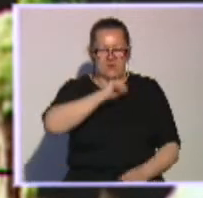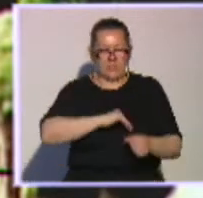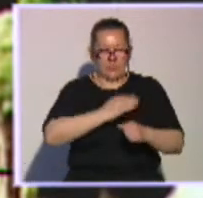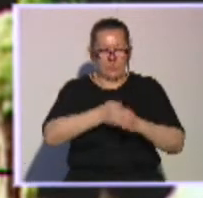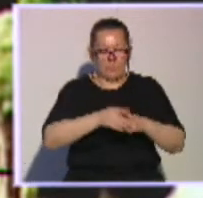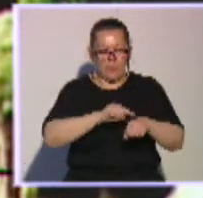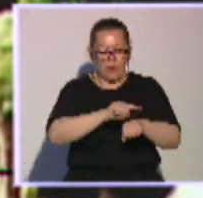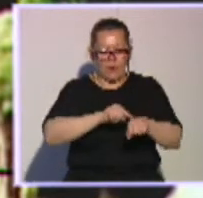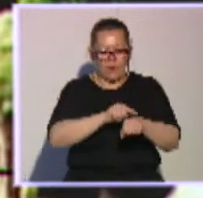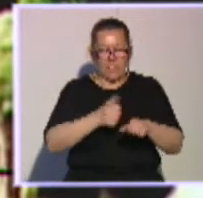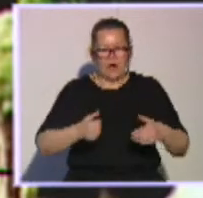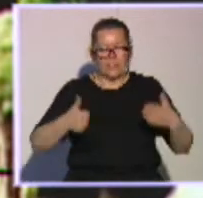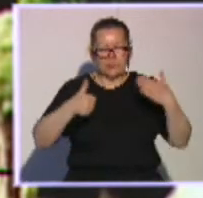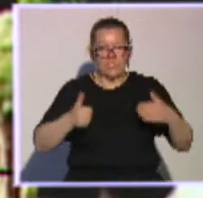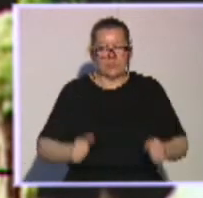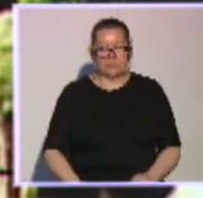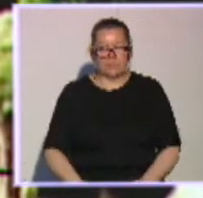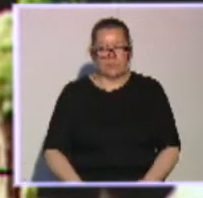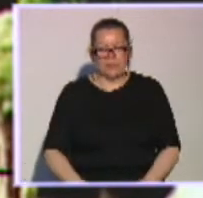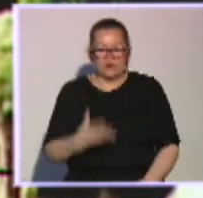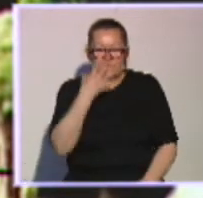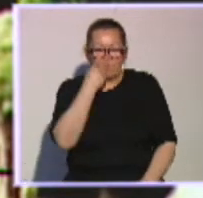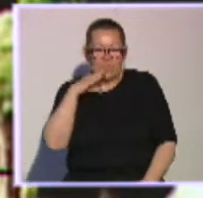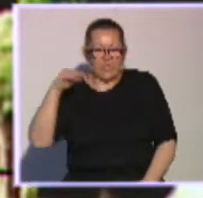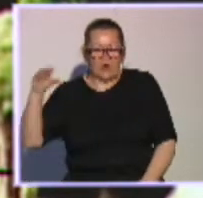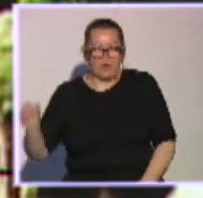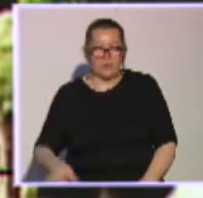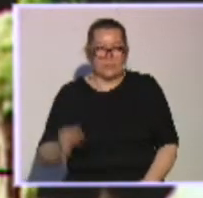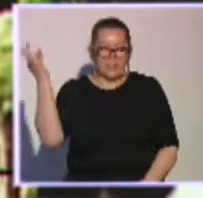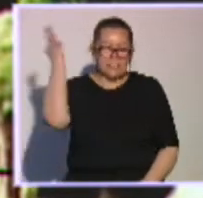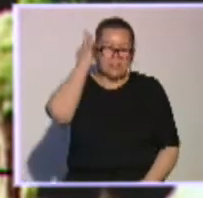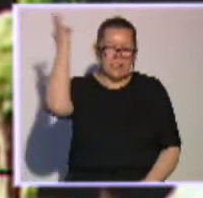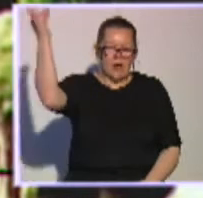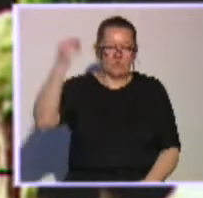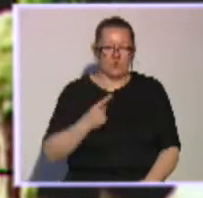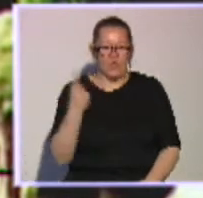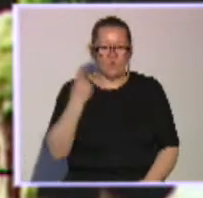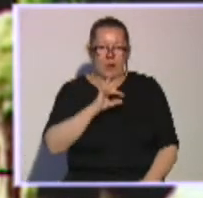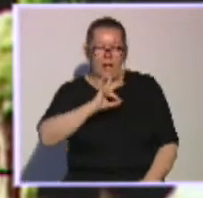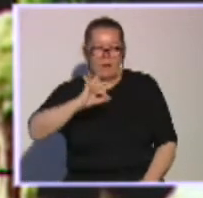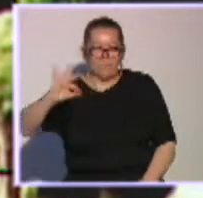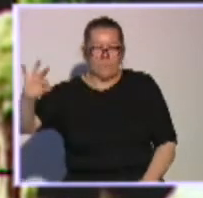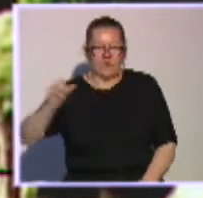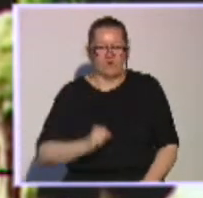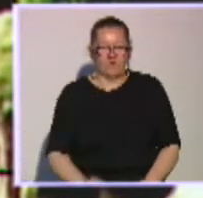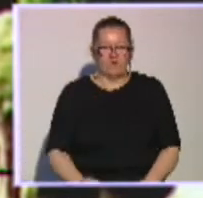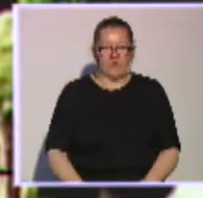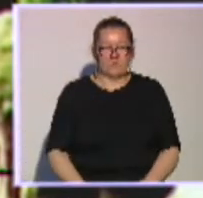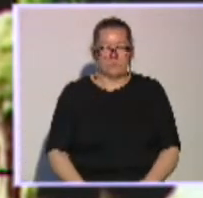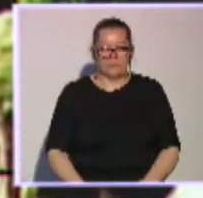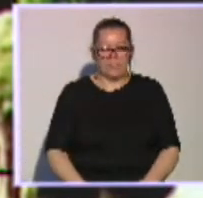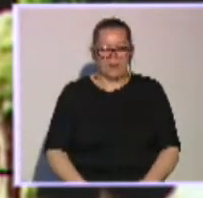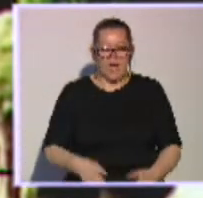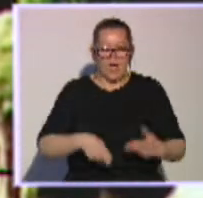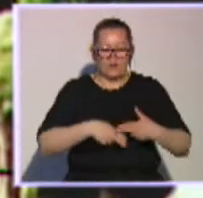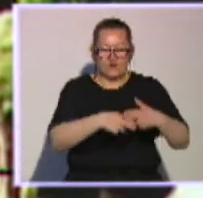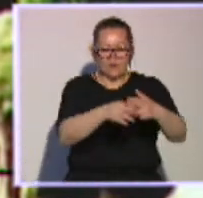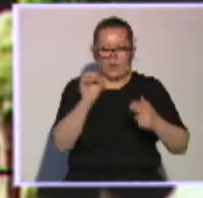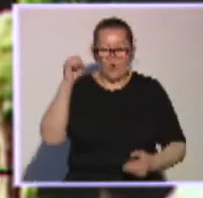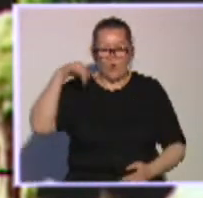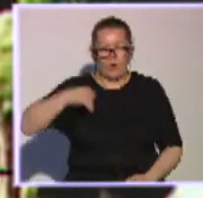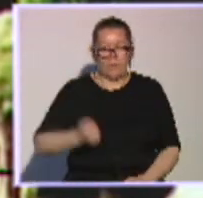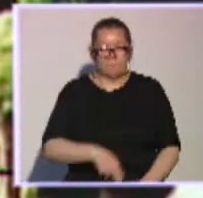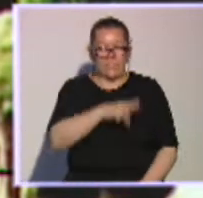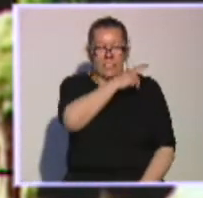18 a stârnit numeroase controverse, existând voci care au spus că una dintre cauzele prăbușirii ar fi intervenția omului.